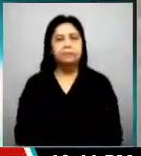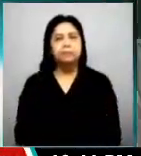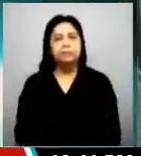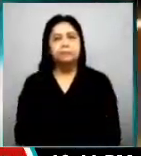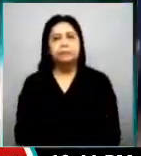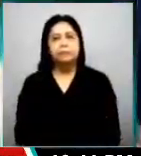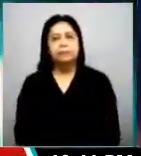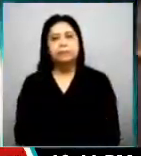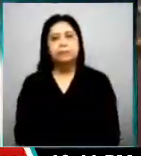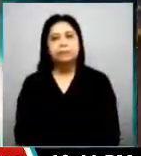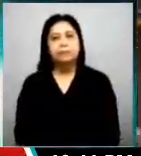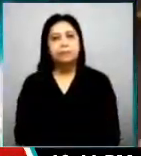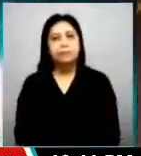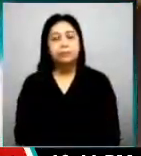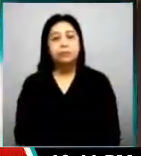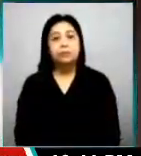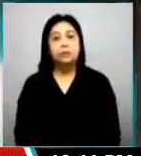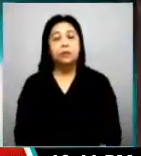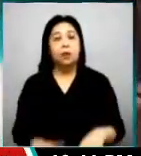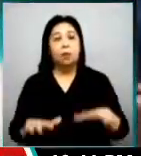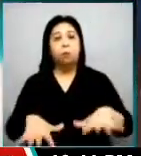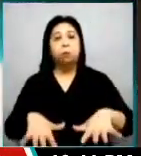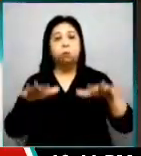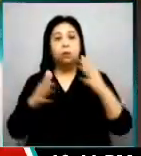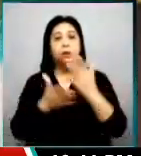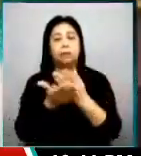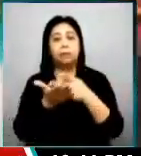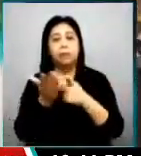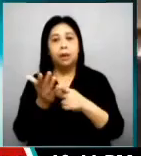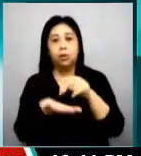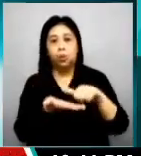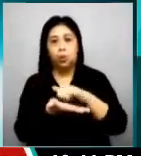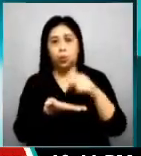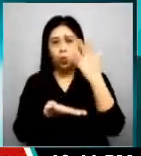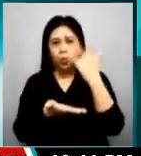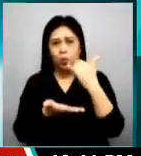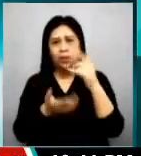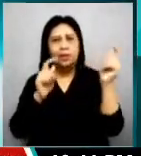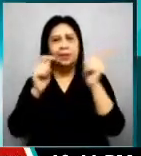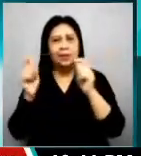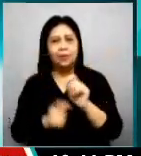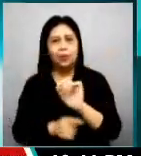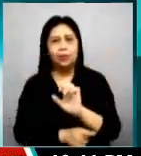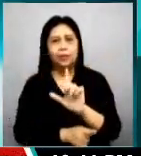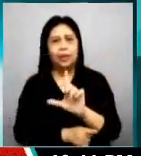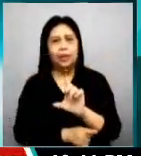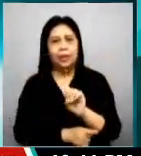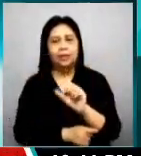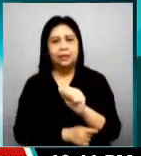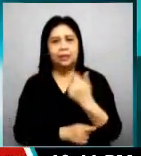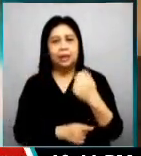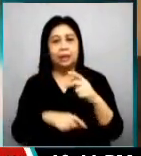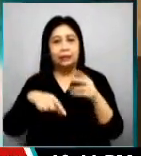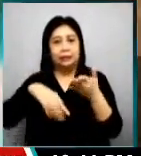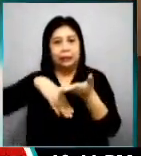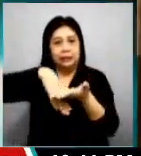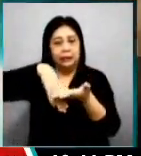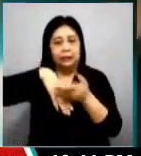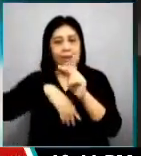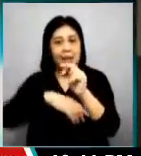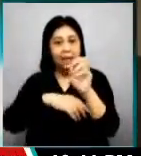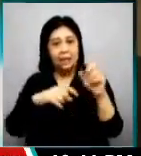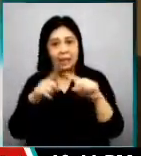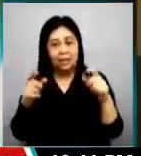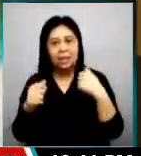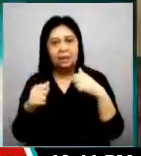Nalubog naman sa baha ang ilang bahagi ng New York dahil sa bagyong Elsa. Lubog sa abot tuhod na baha ang mga sasakyan. Baha rin sa loob